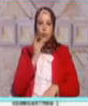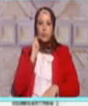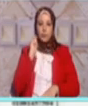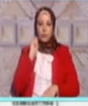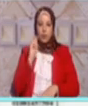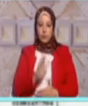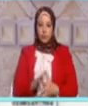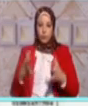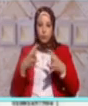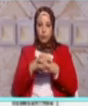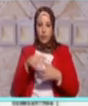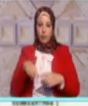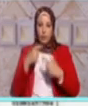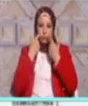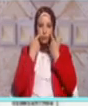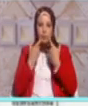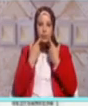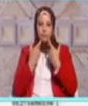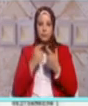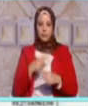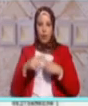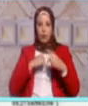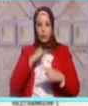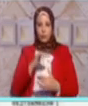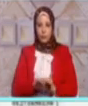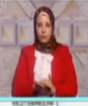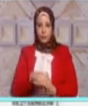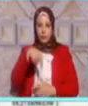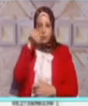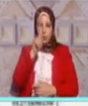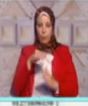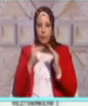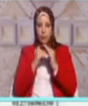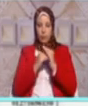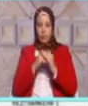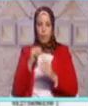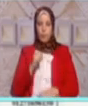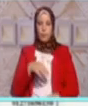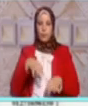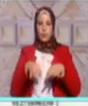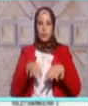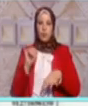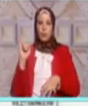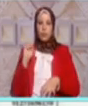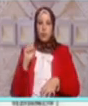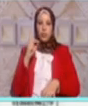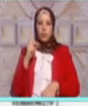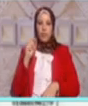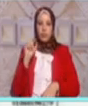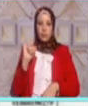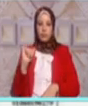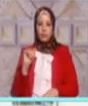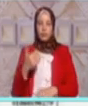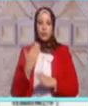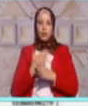اللي موجودة ومتابعة يمكن شبه يوميا من المهندس مصطفى مدبولي رئيس مجلس الوزارة لمتابعة